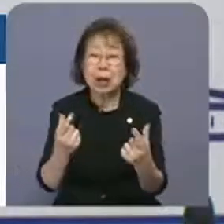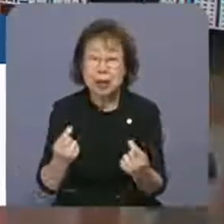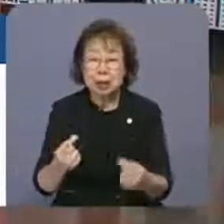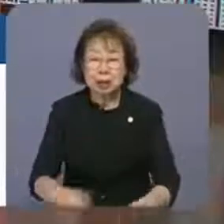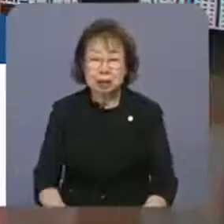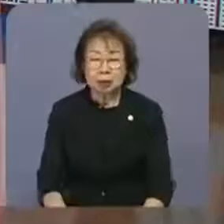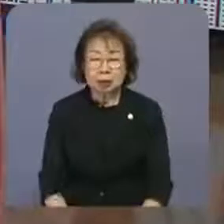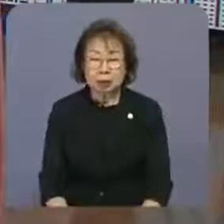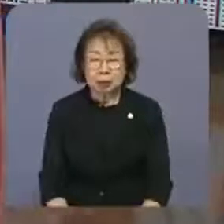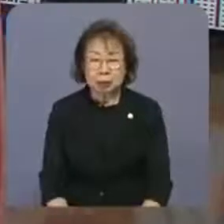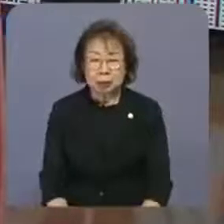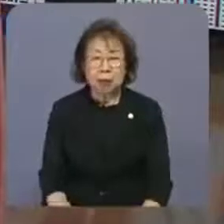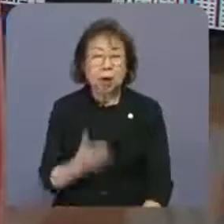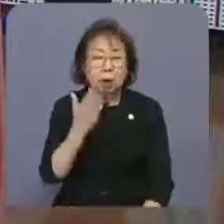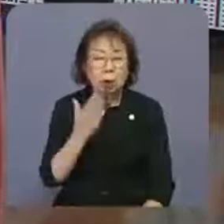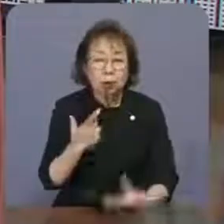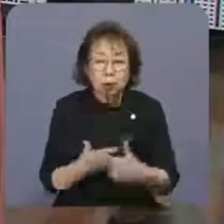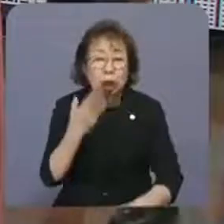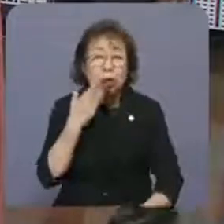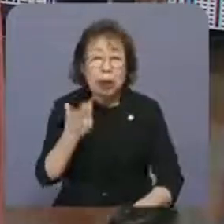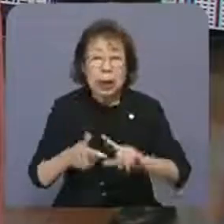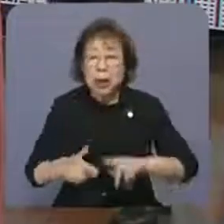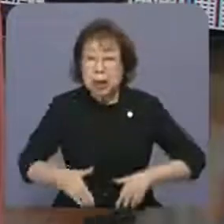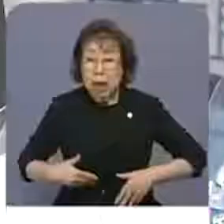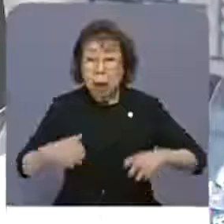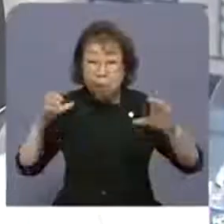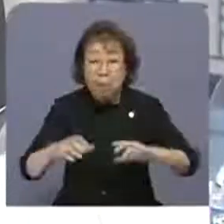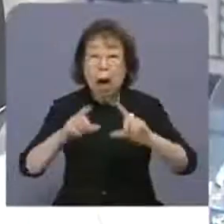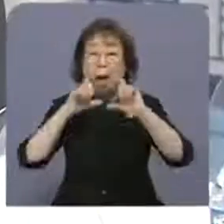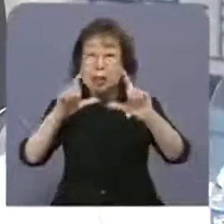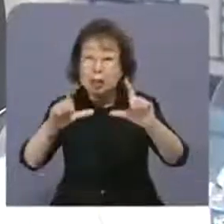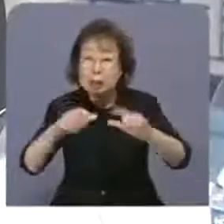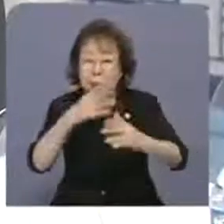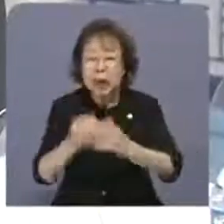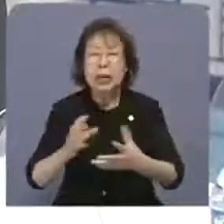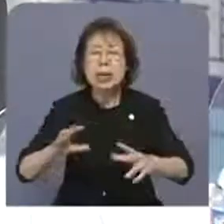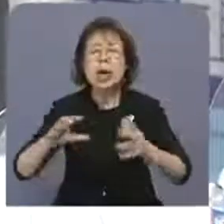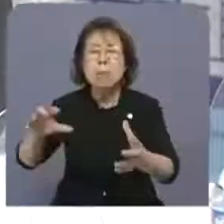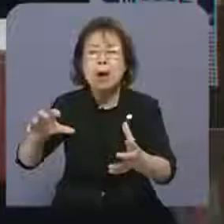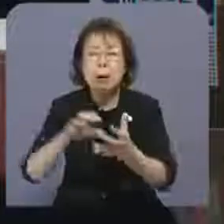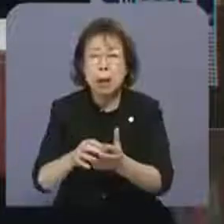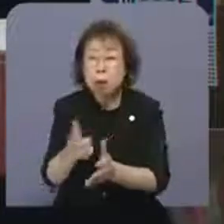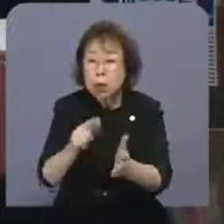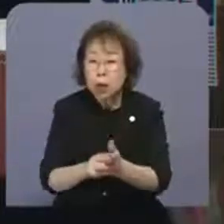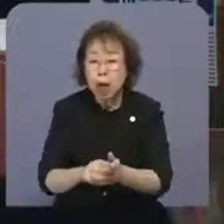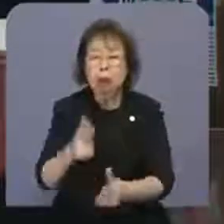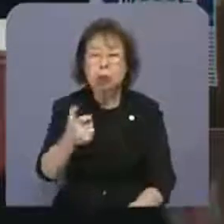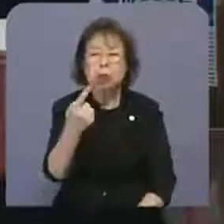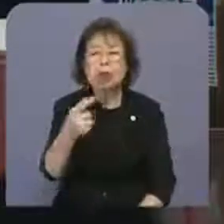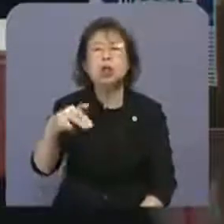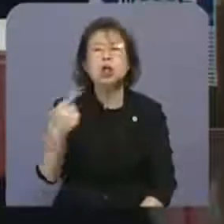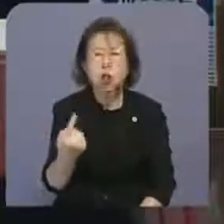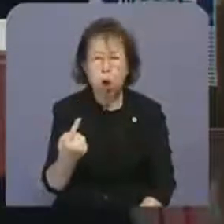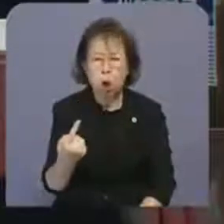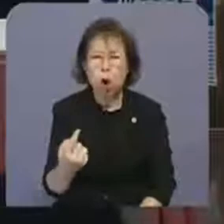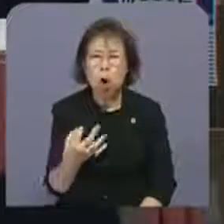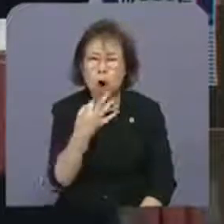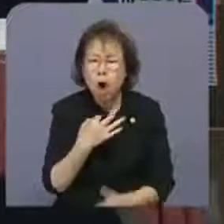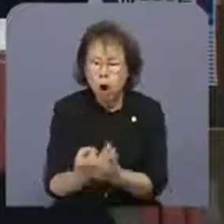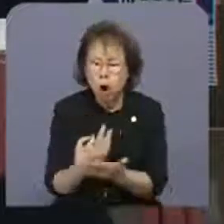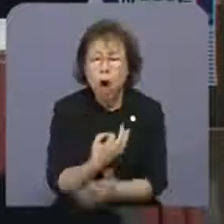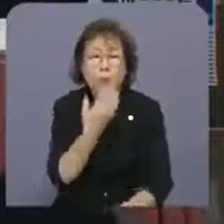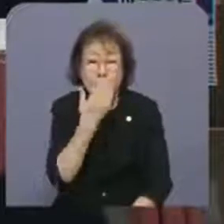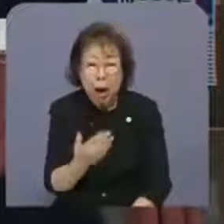있습니다. 불경 상위 회장들은 공동선언문에서 세계박람회를 유치하면 61조 원에 달하는 경제